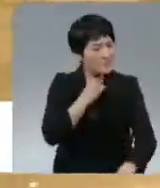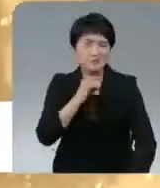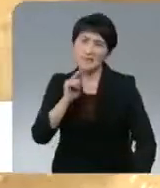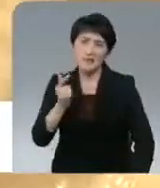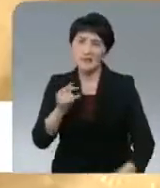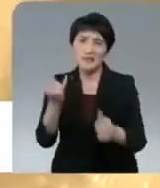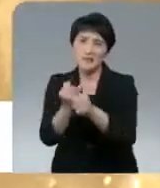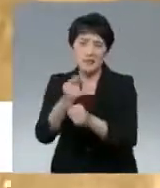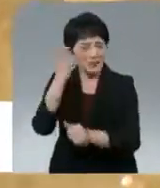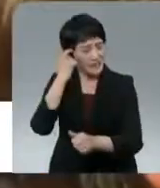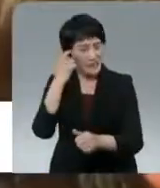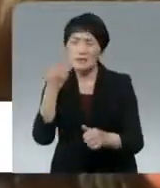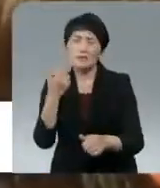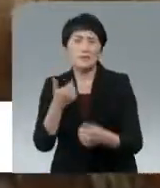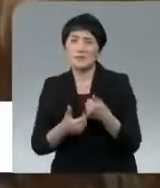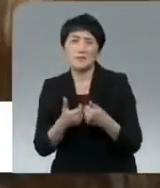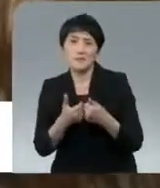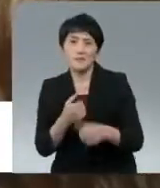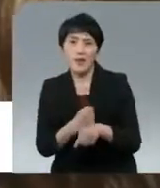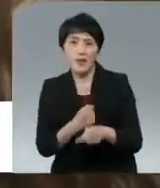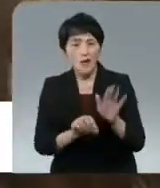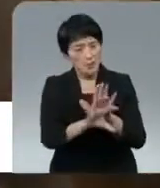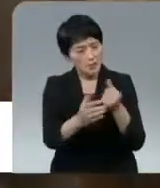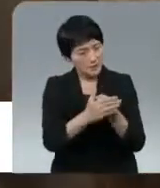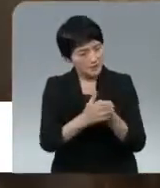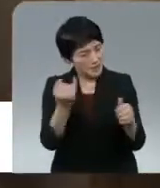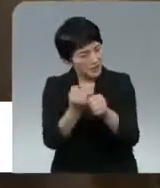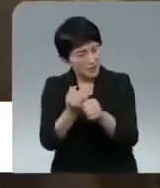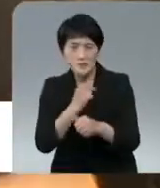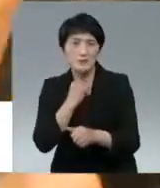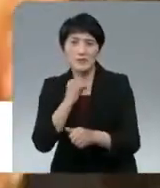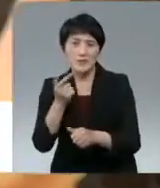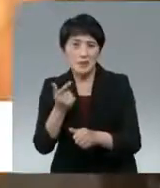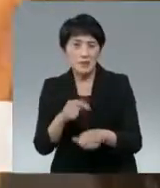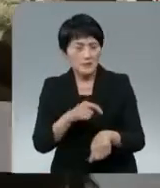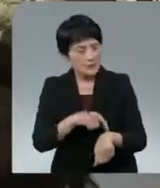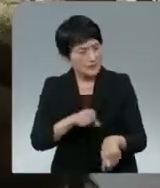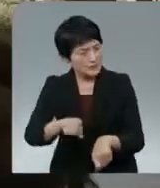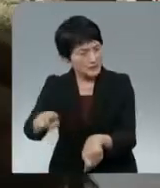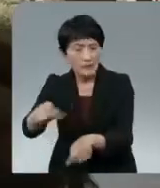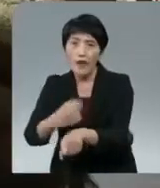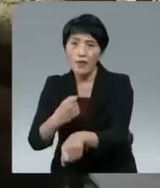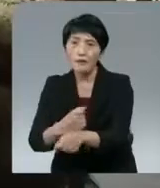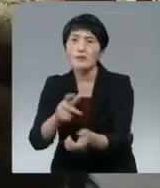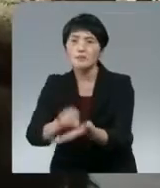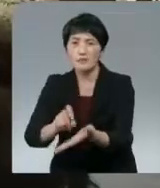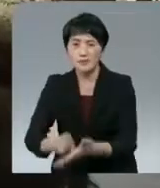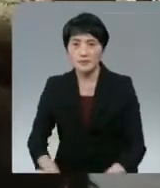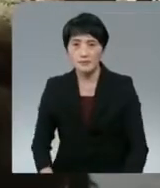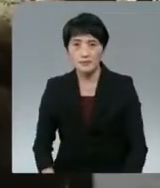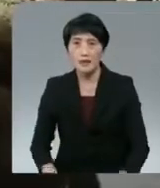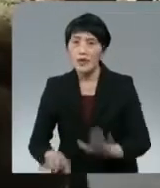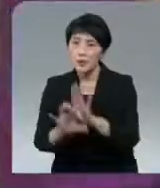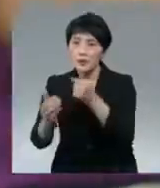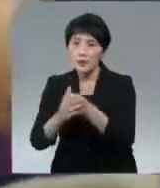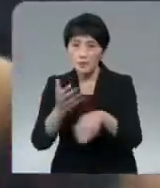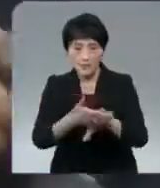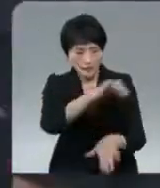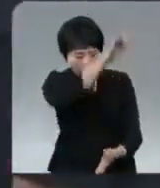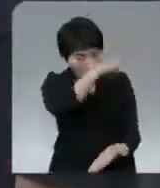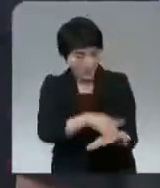1970 xu hướng giảm này được phân tích là bởi dân số ngoài 30 tuổi đủ tuổi kết hôn chính liên tục giảm